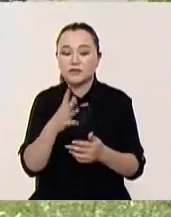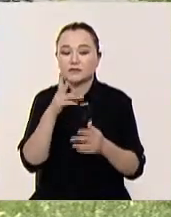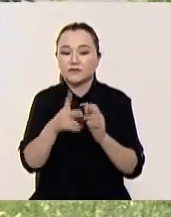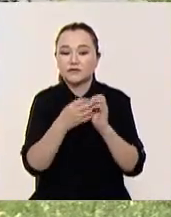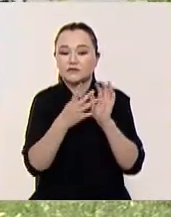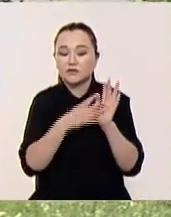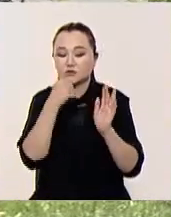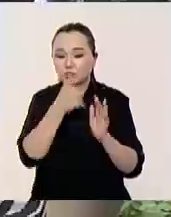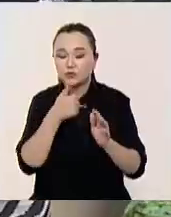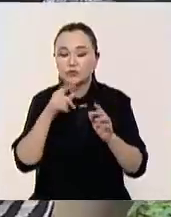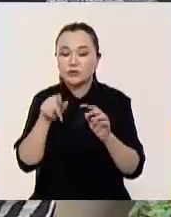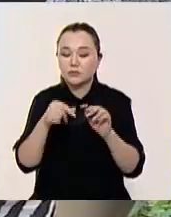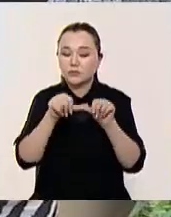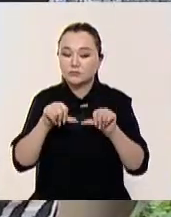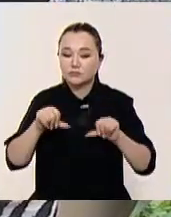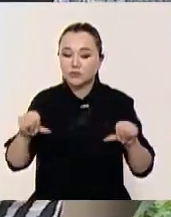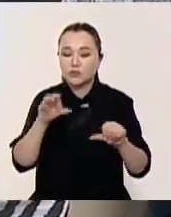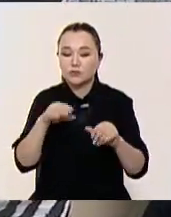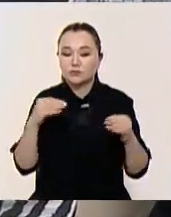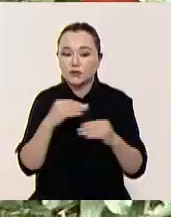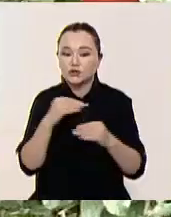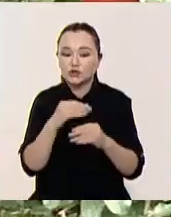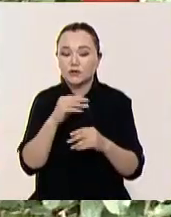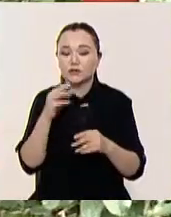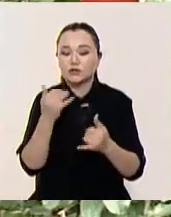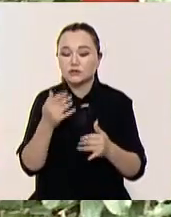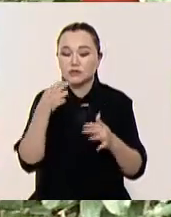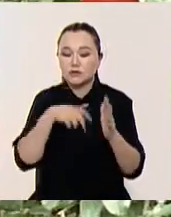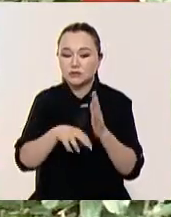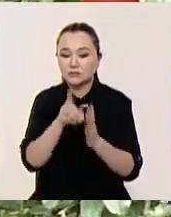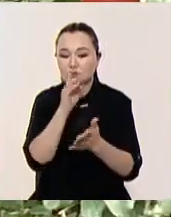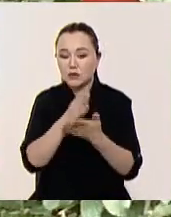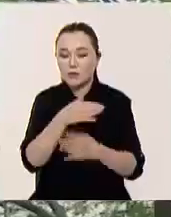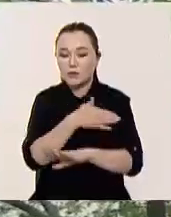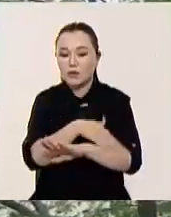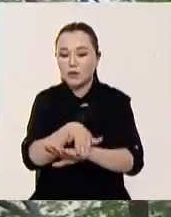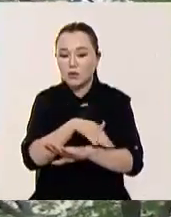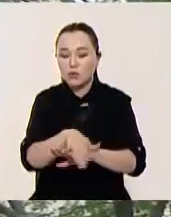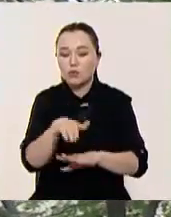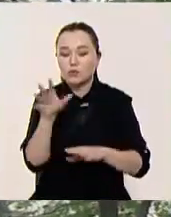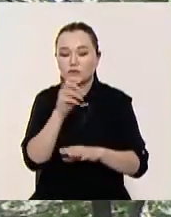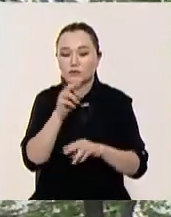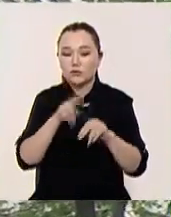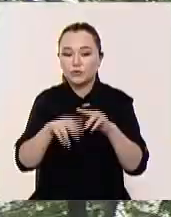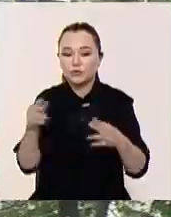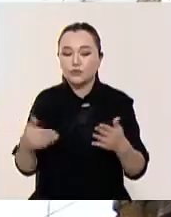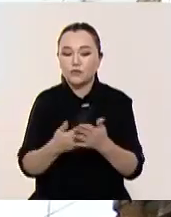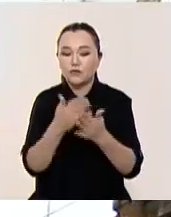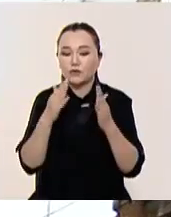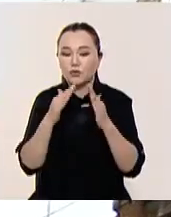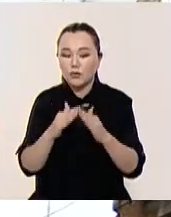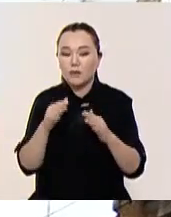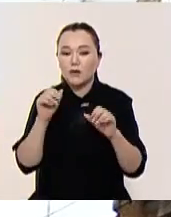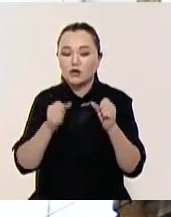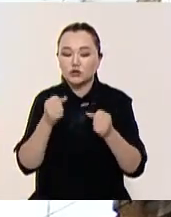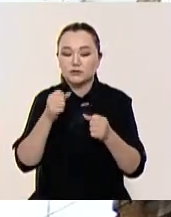2019 года требуют огородить их двор от проезжей части. Ведь подъезды выходят прямо на дорогу. А со строительством нового жилого комплекса